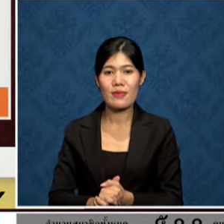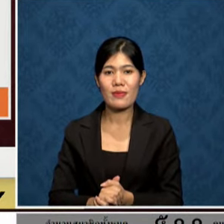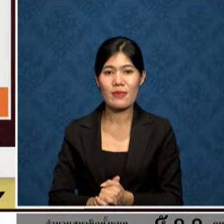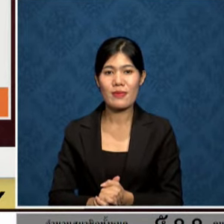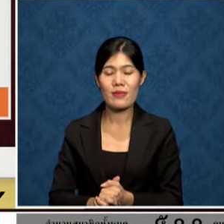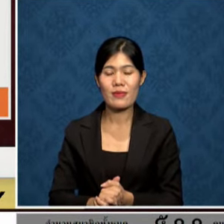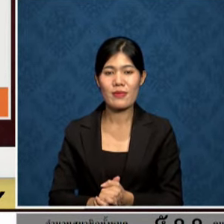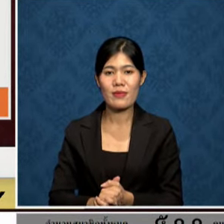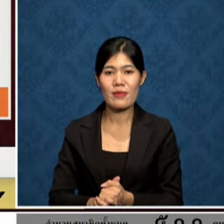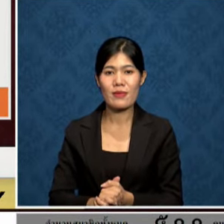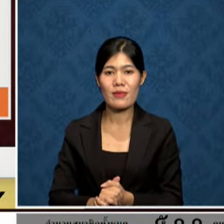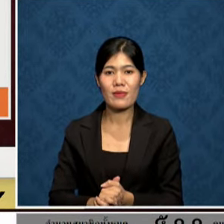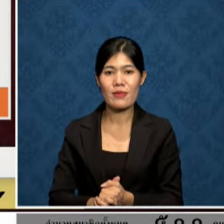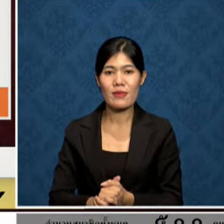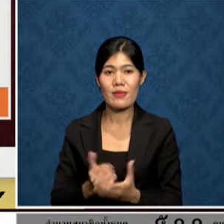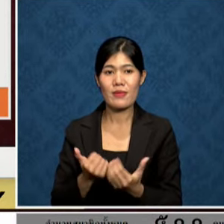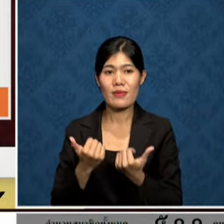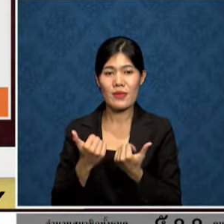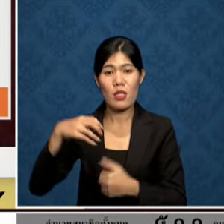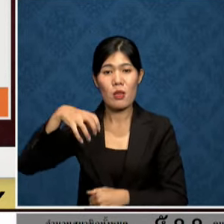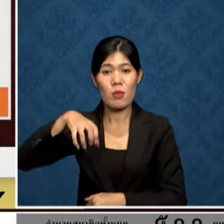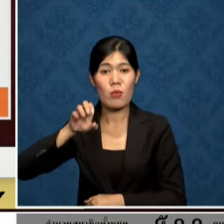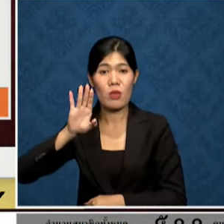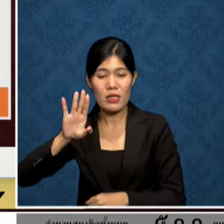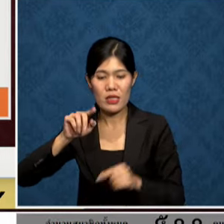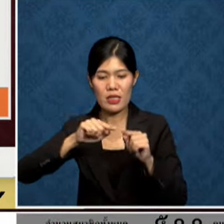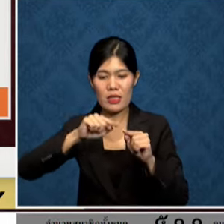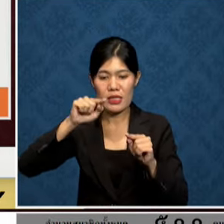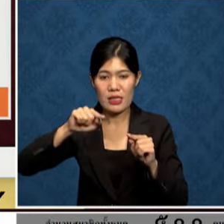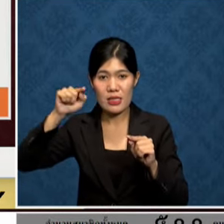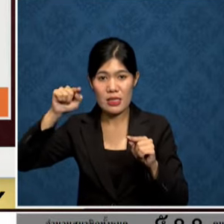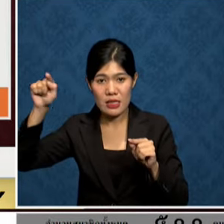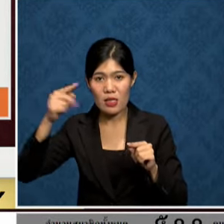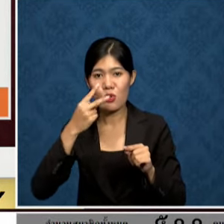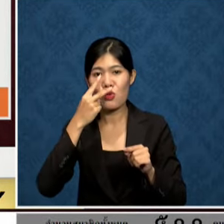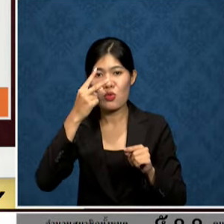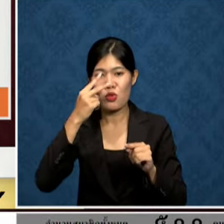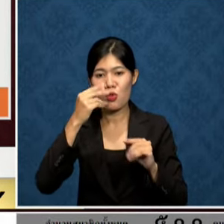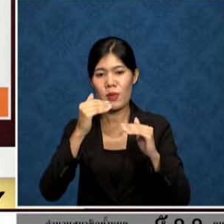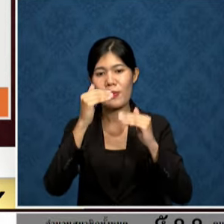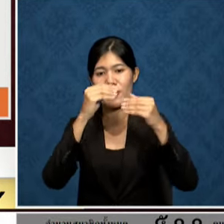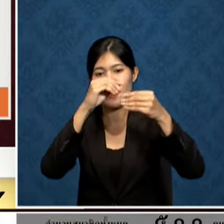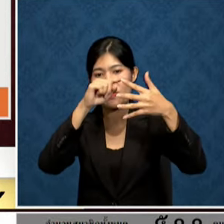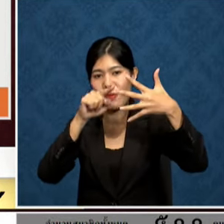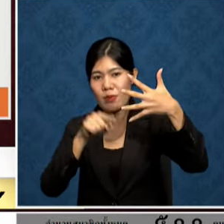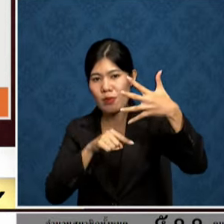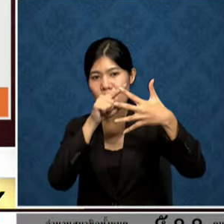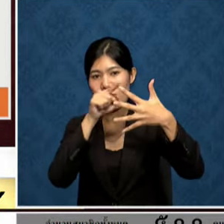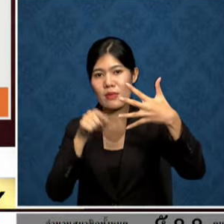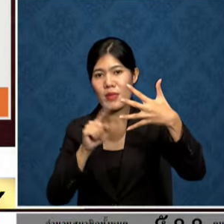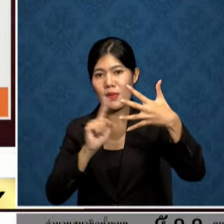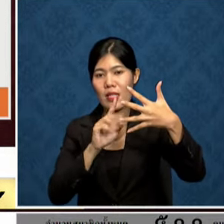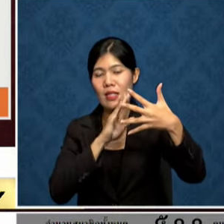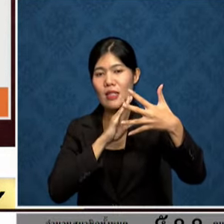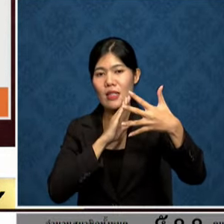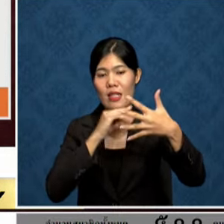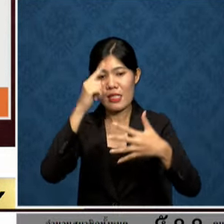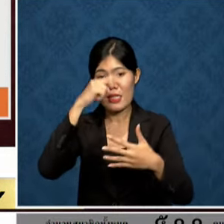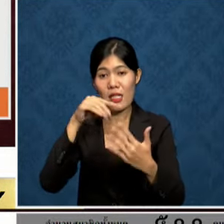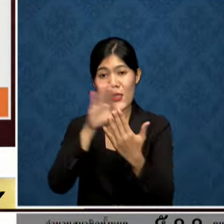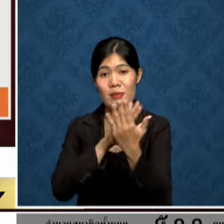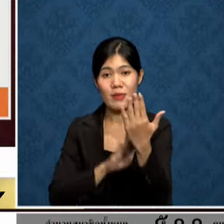ที่ทางบริษัทจะอันดับเครดิตเรตติ้งต่างๆเนี่ยเวลาเขาจะดูว่าอันดับความน่าเชื่อถือเนี่ยถ้าถ้าเรตติ้งระดับที่ประเทศไทยอยู่